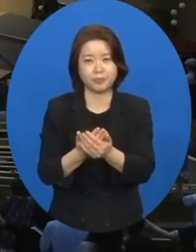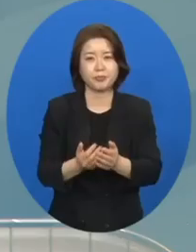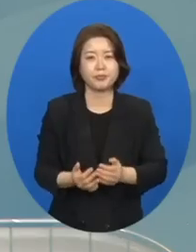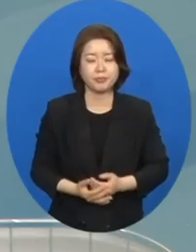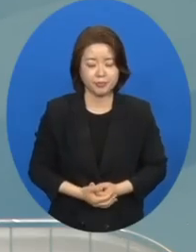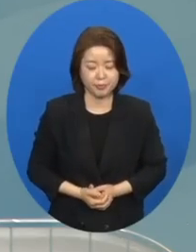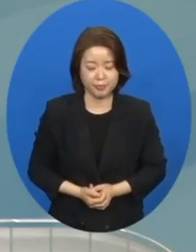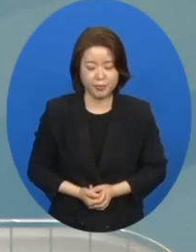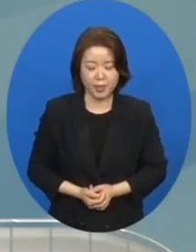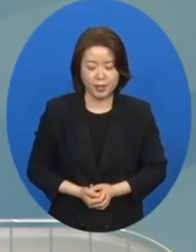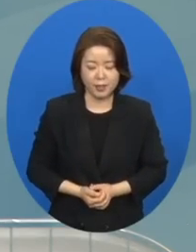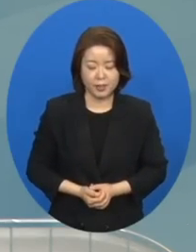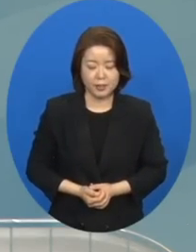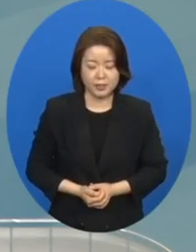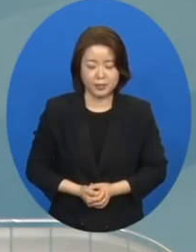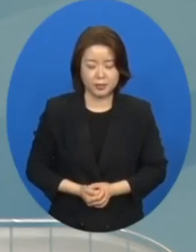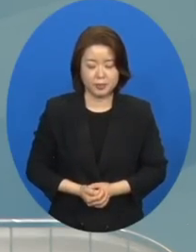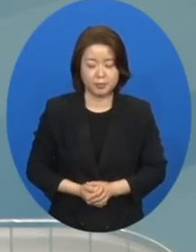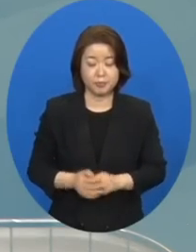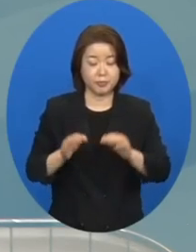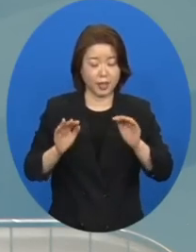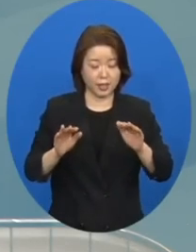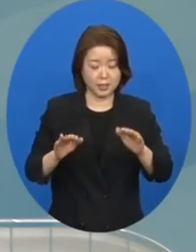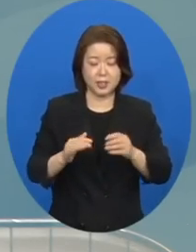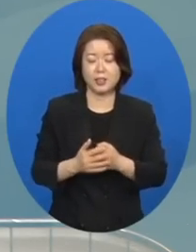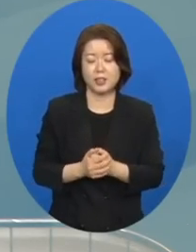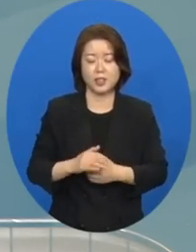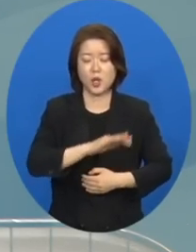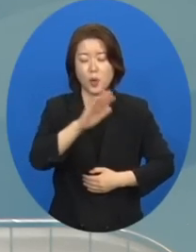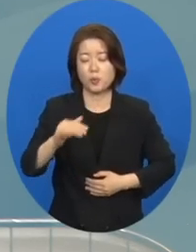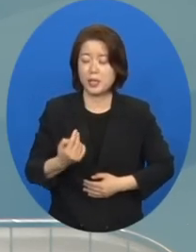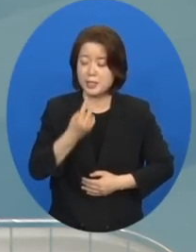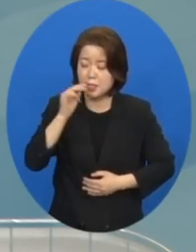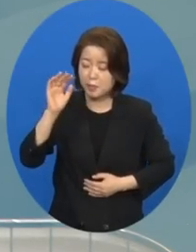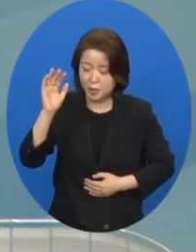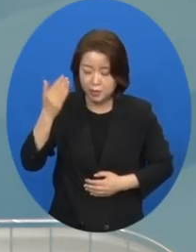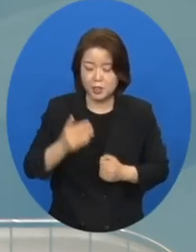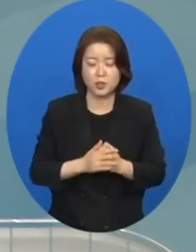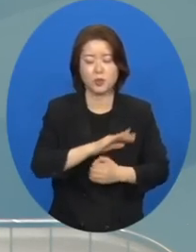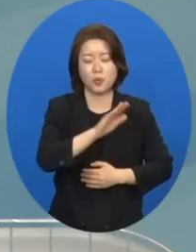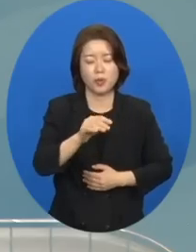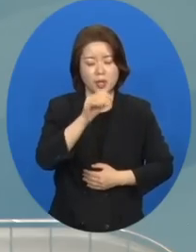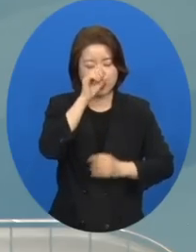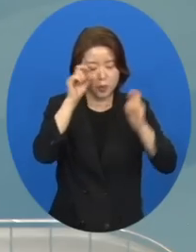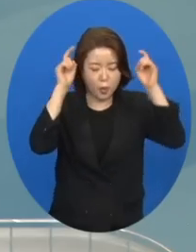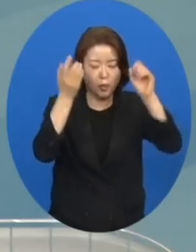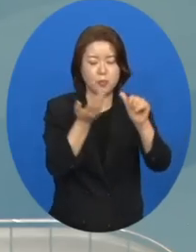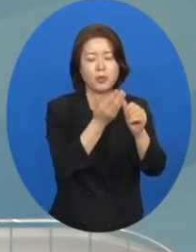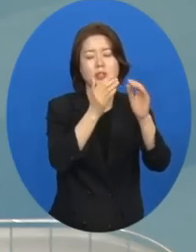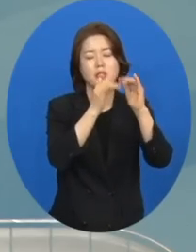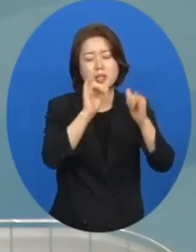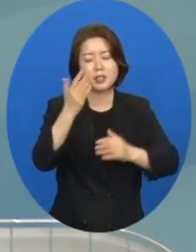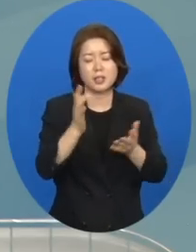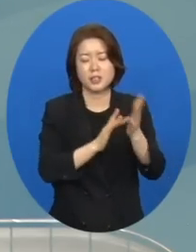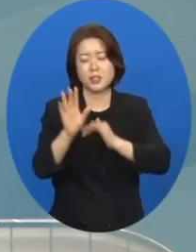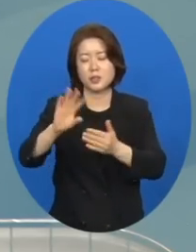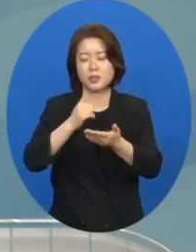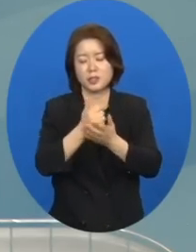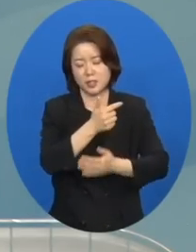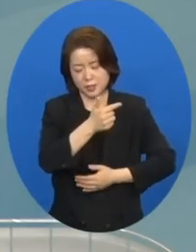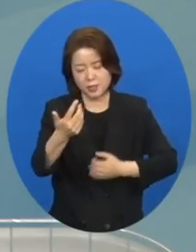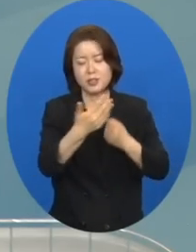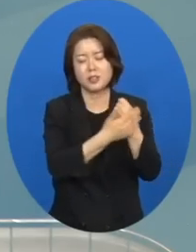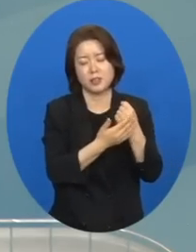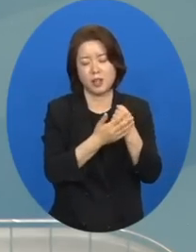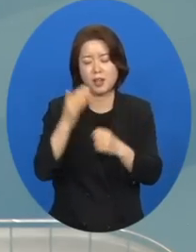아벨 주가 겟습니다 이제는 우리의 생명 됐습니다 우리의 선한 목자 되신 예수 그리스도의 그친 끝내 와 하나님의